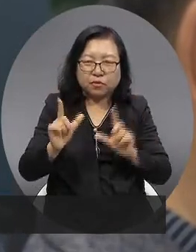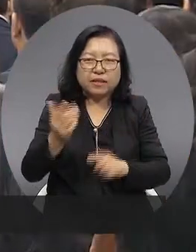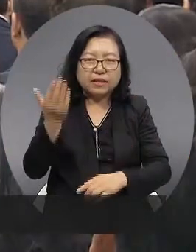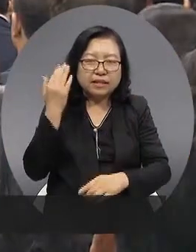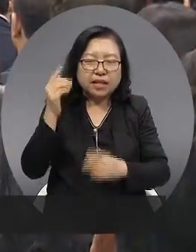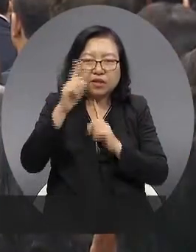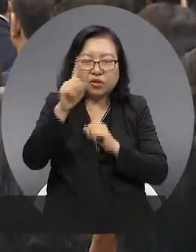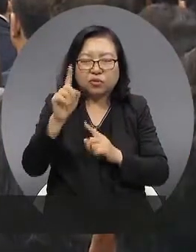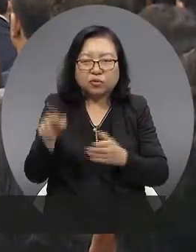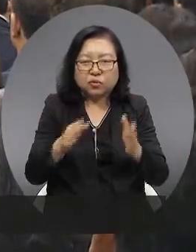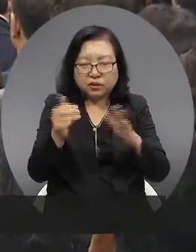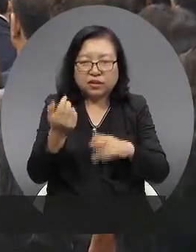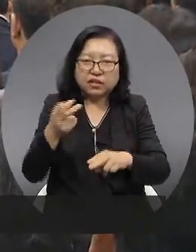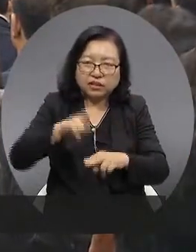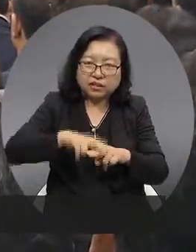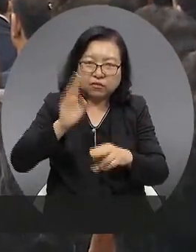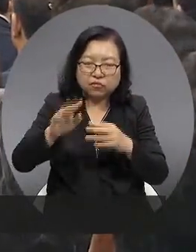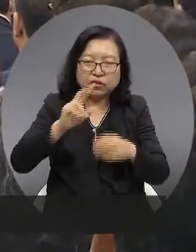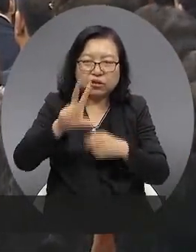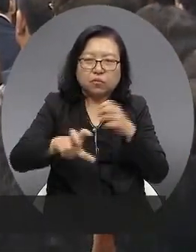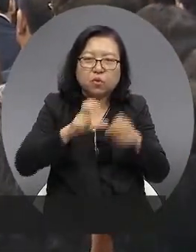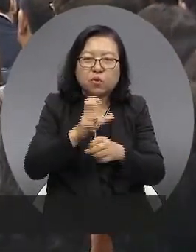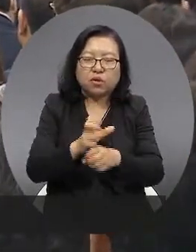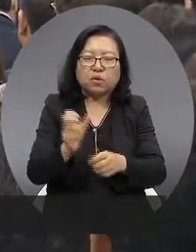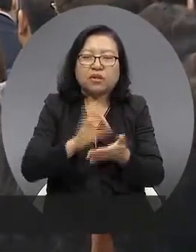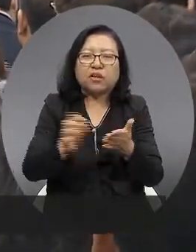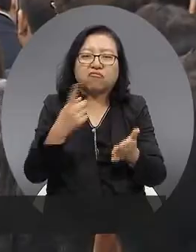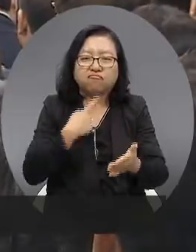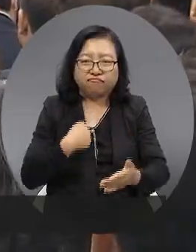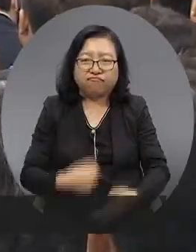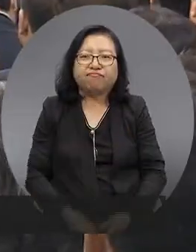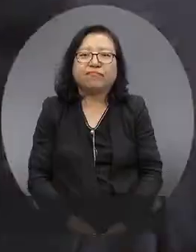이후 25년간 사용됐습니다.